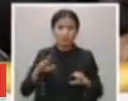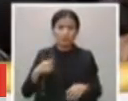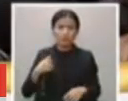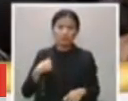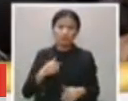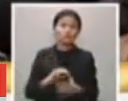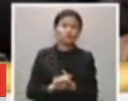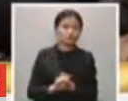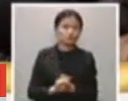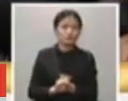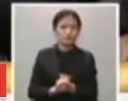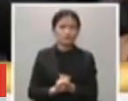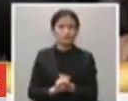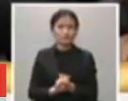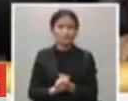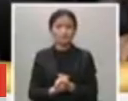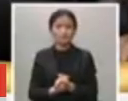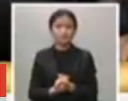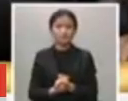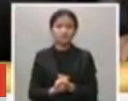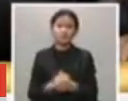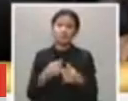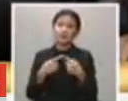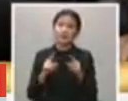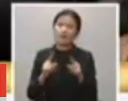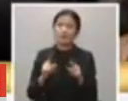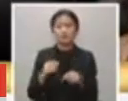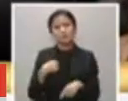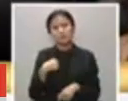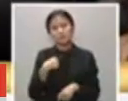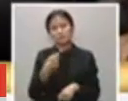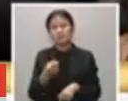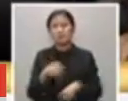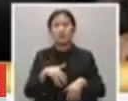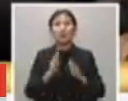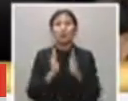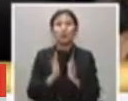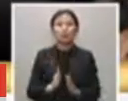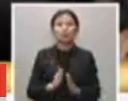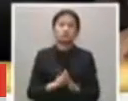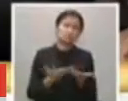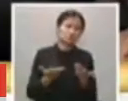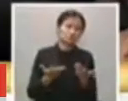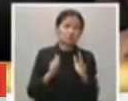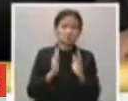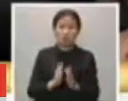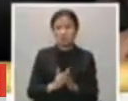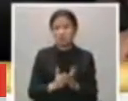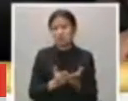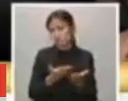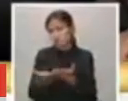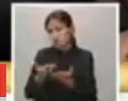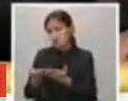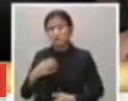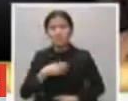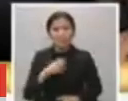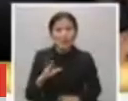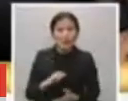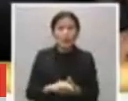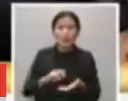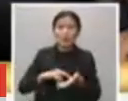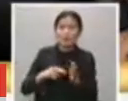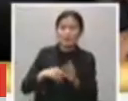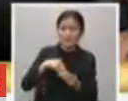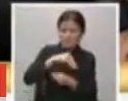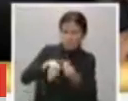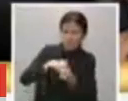างต่ำครับแต่มันไม่เกิดแรงกระตุ้นให้เกิดภาวะหมุนเวียนทางเศรษฐกิจที่เพียงพอนักเศรษฐ